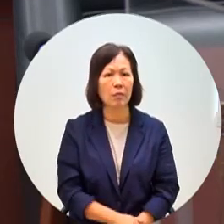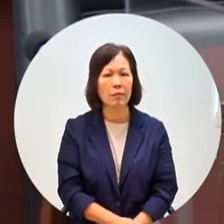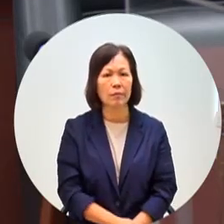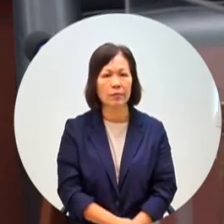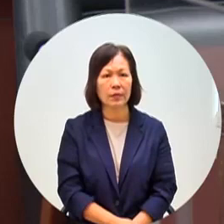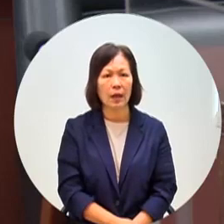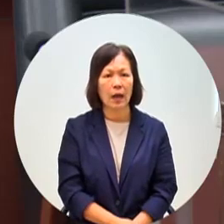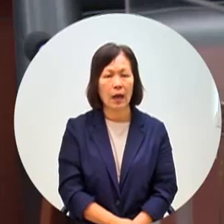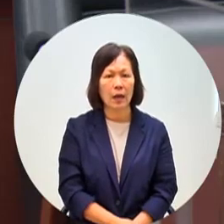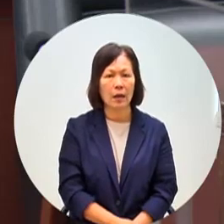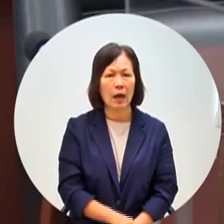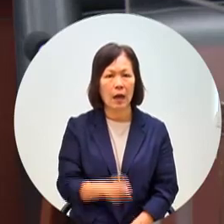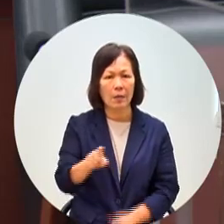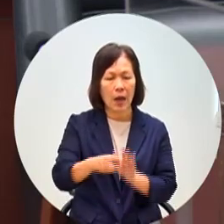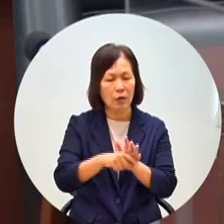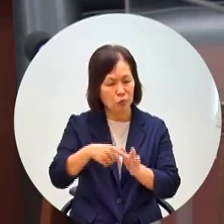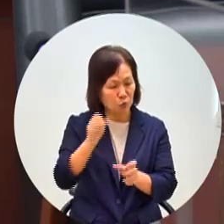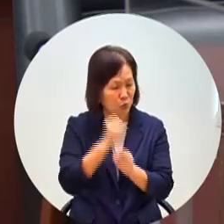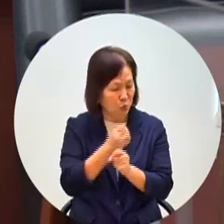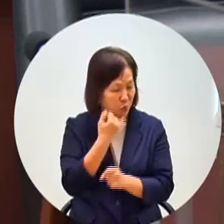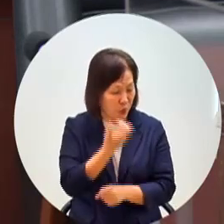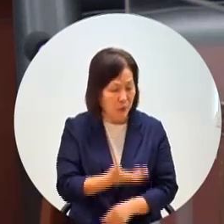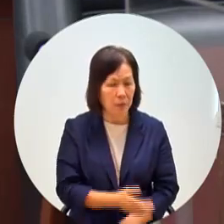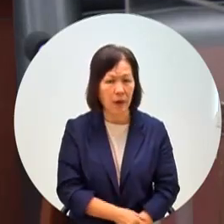了。去改去做好吗？